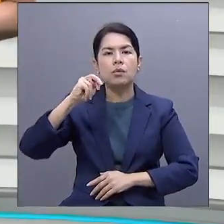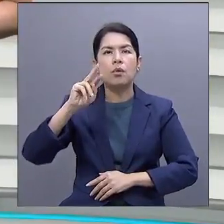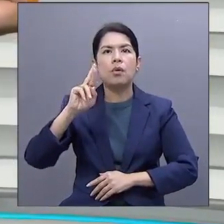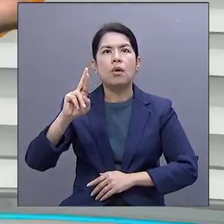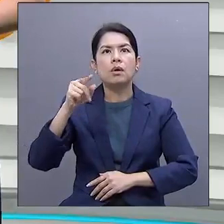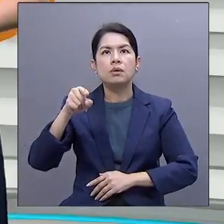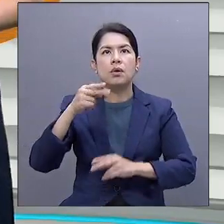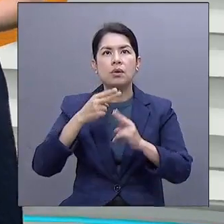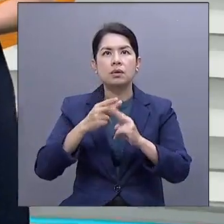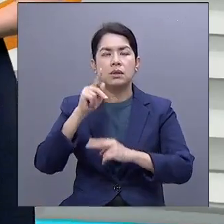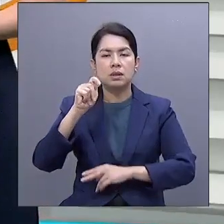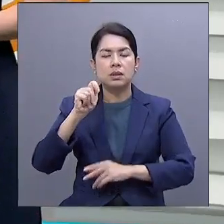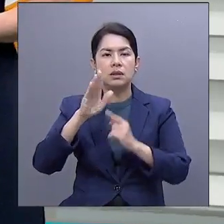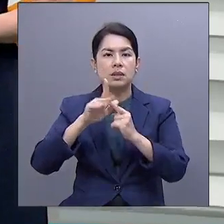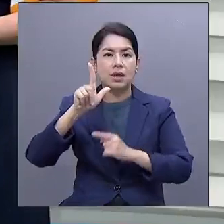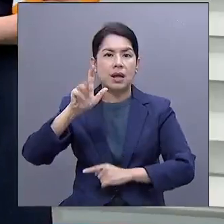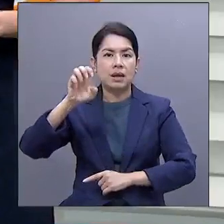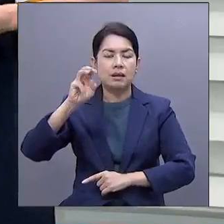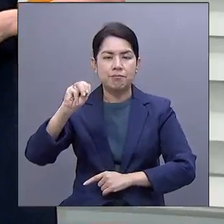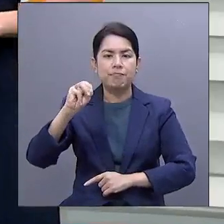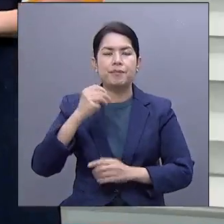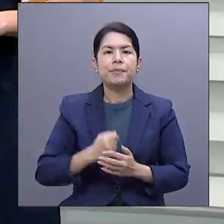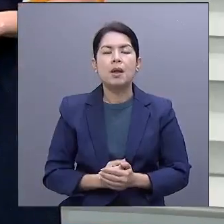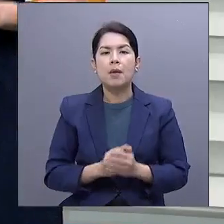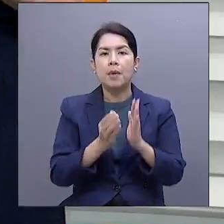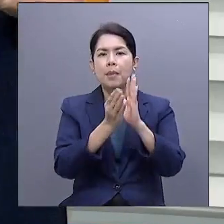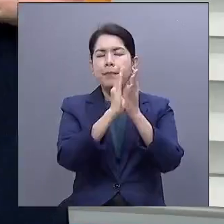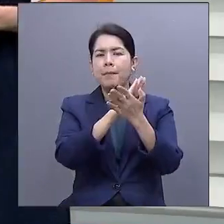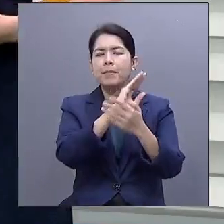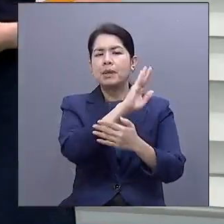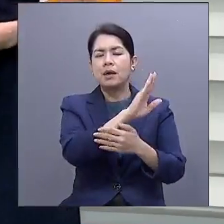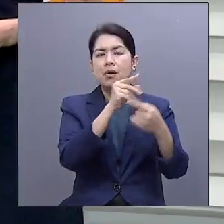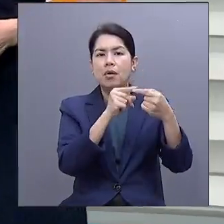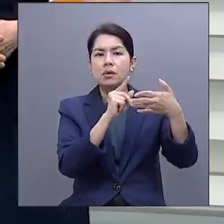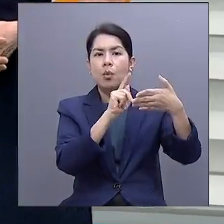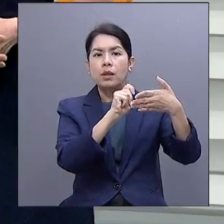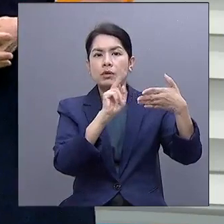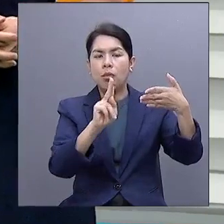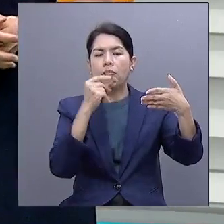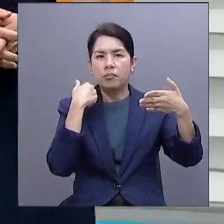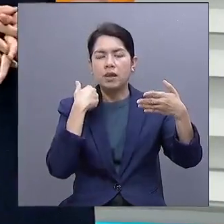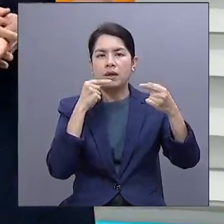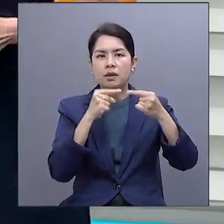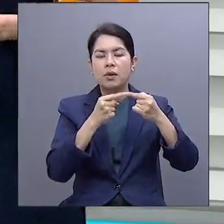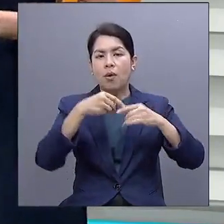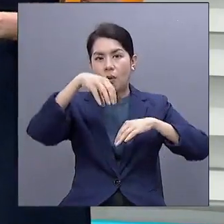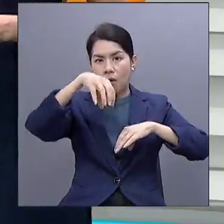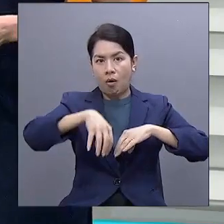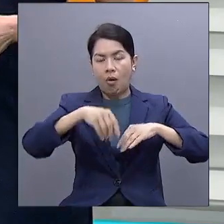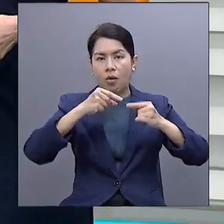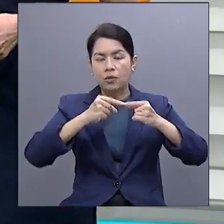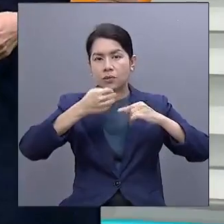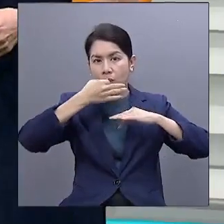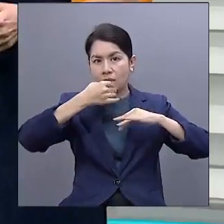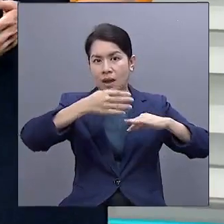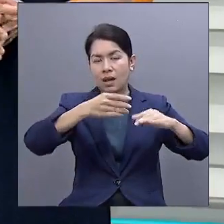ไปทางทิศตะวันตกค่อนไปทางเหนือไปทางตะวันตกเล็กน้อยด้วยนะคะคาดว่าจะเคลื่อนผ่านเกาะไหหลำนะคะเข้าไปสู่บริเวณประเ